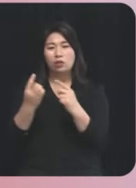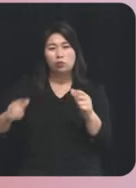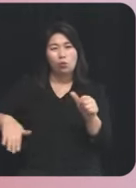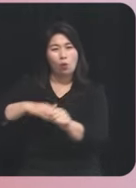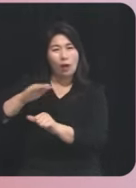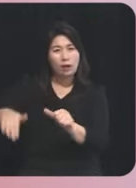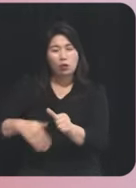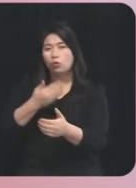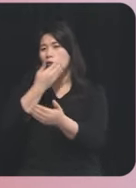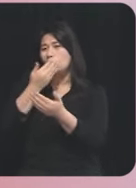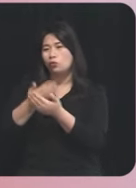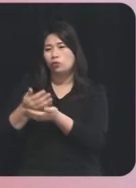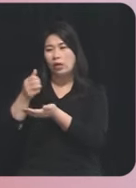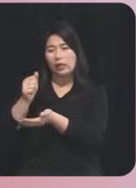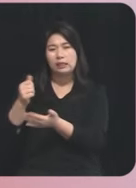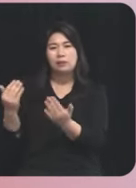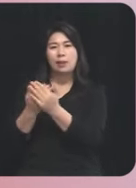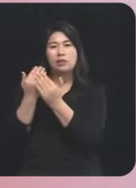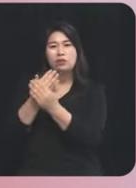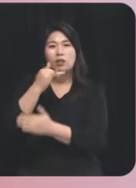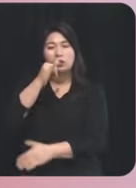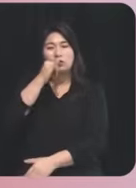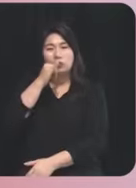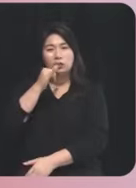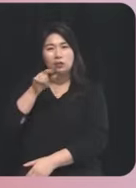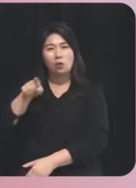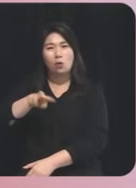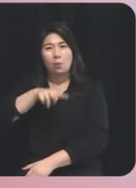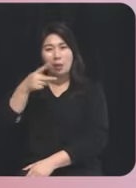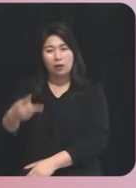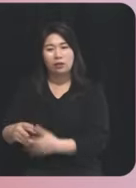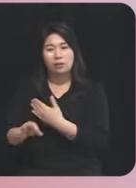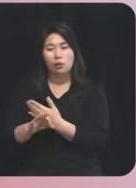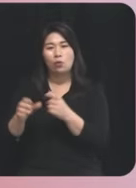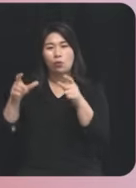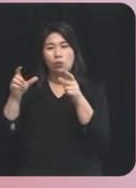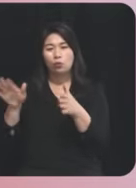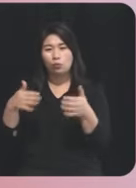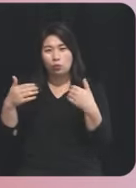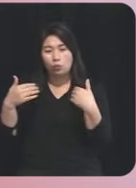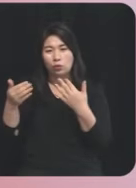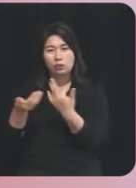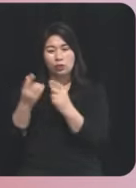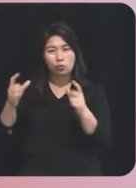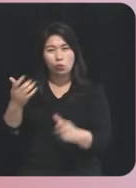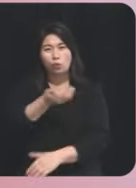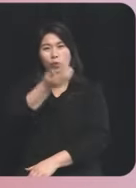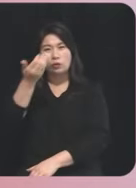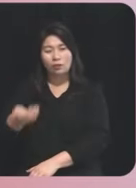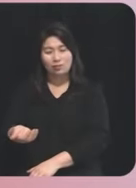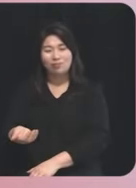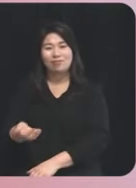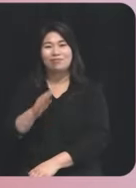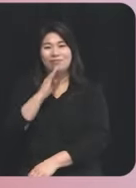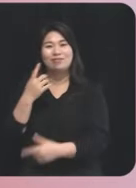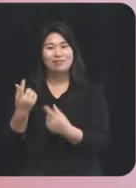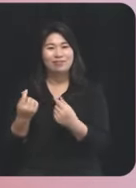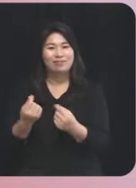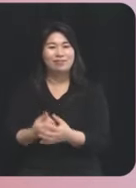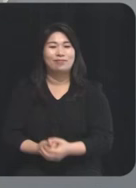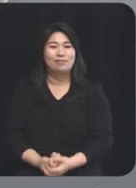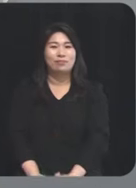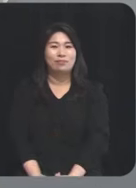등 소중한 가치를 증진하는 역할로 바뀌면 도이관은 전적으로 맞다고 생각합니다.